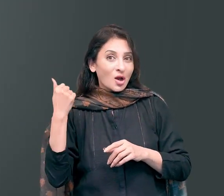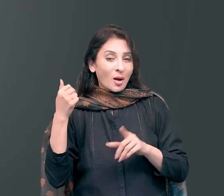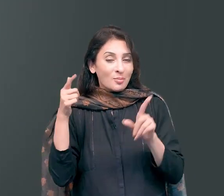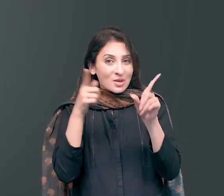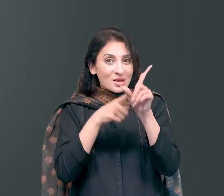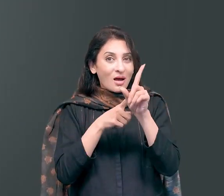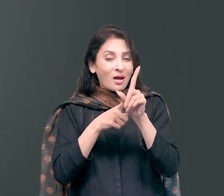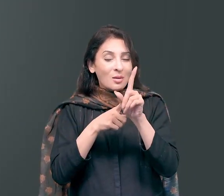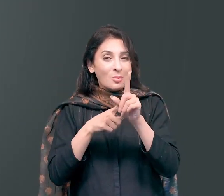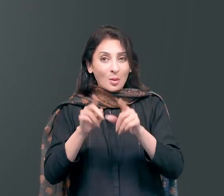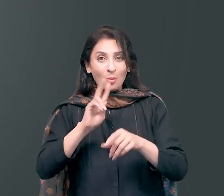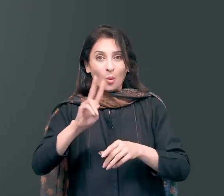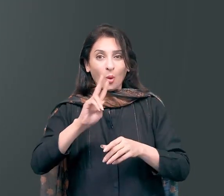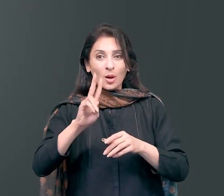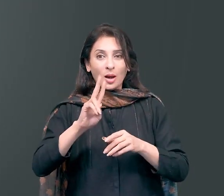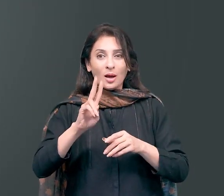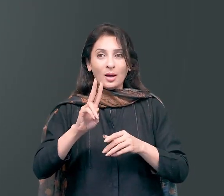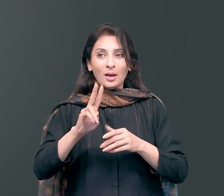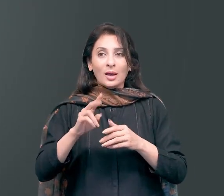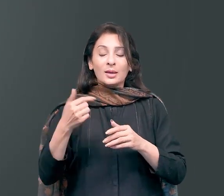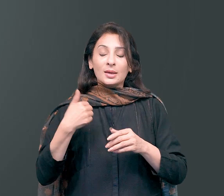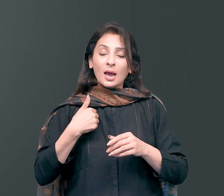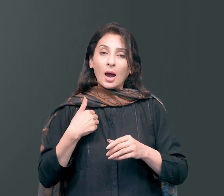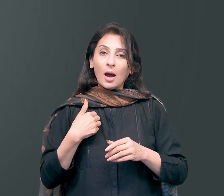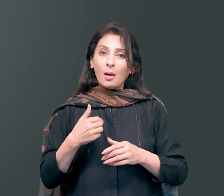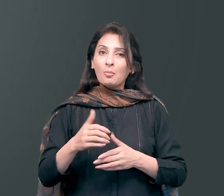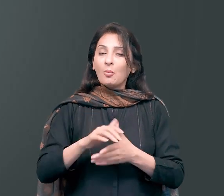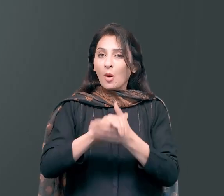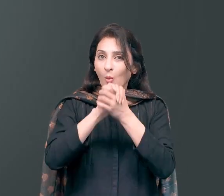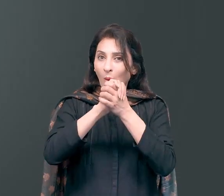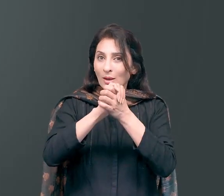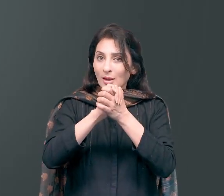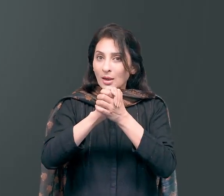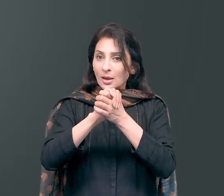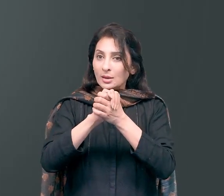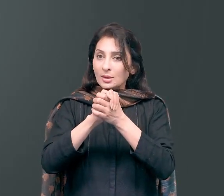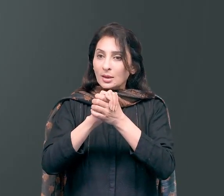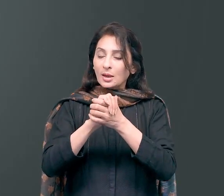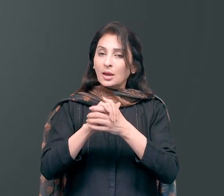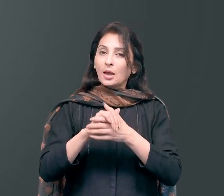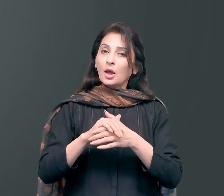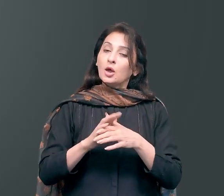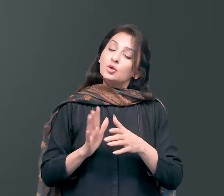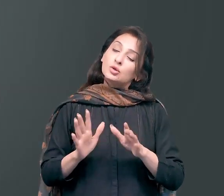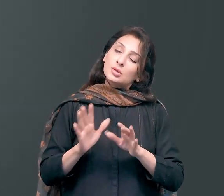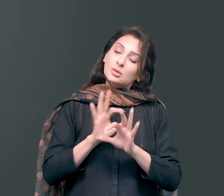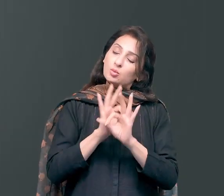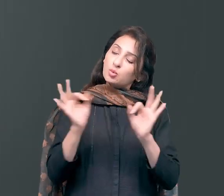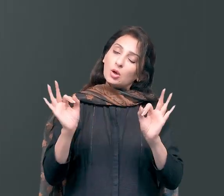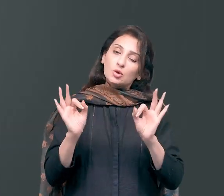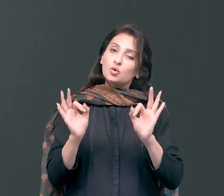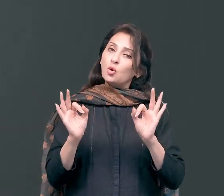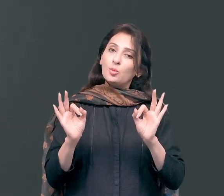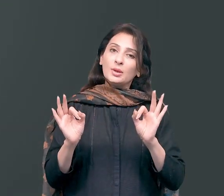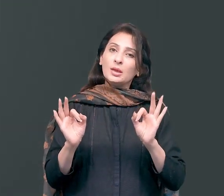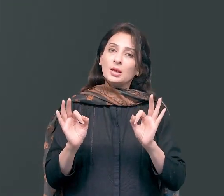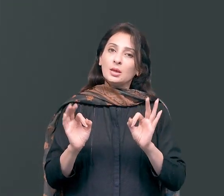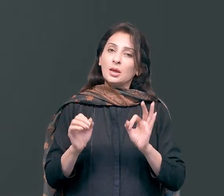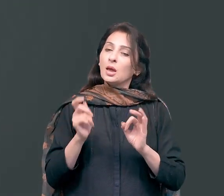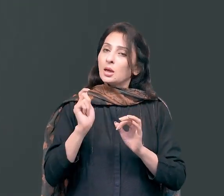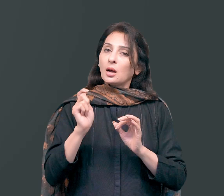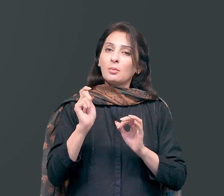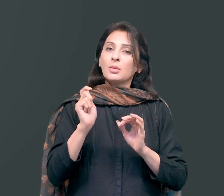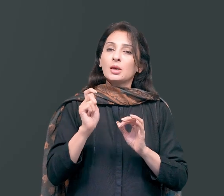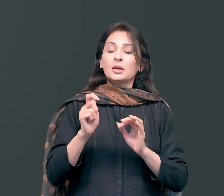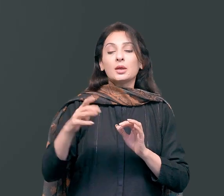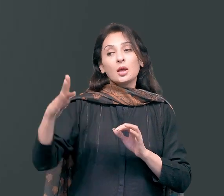کہ جنگ کے بعد ہم جو بھی فیصلہ کریں گے ہم مسلمانوں کو ان کے مشورے کے بغیر